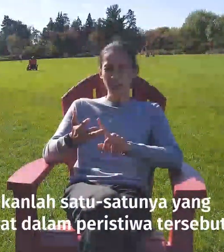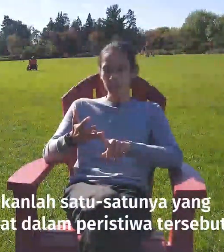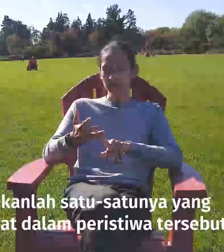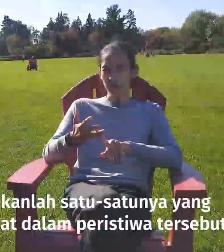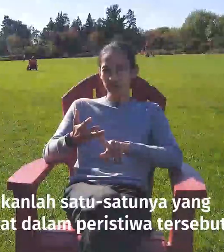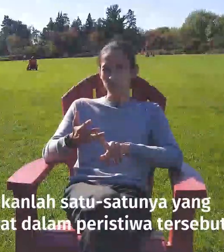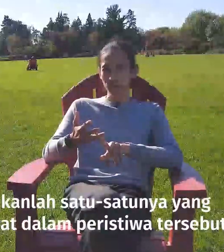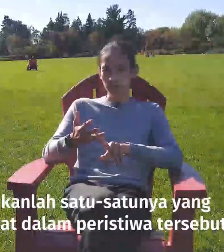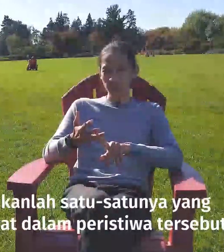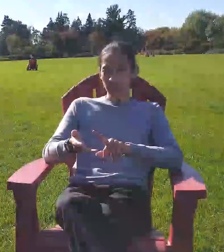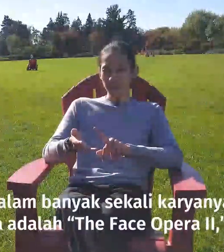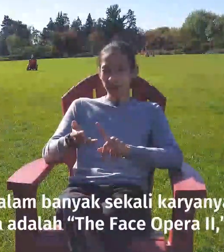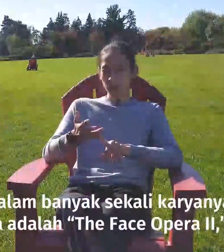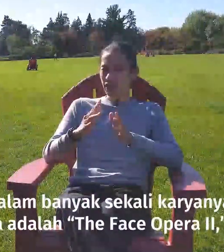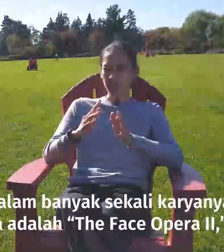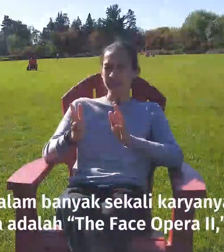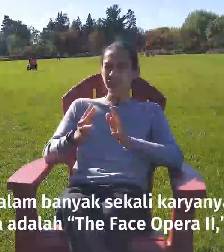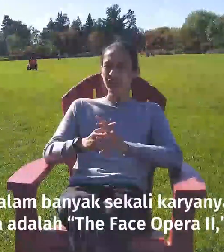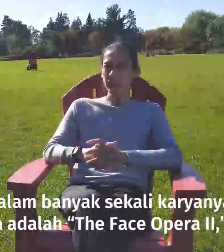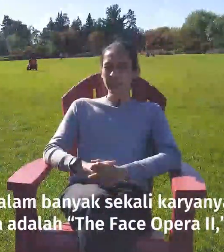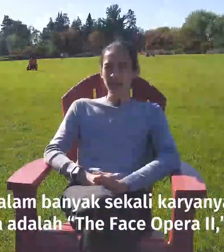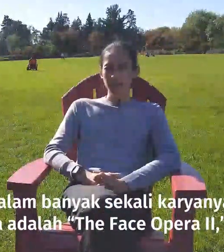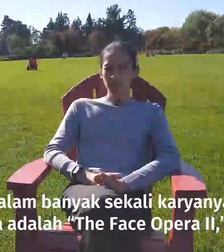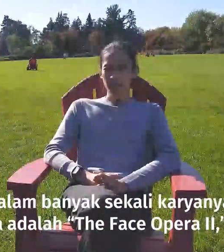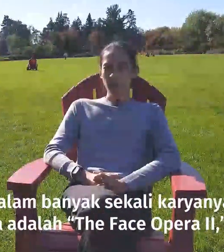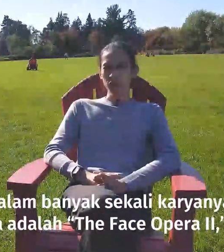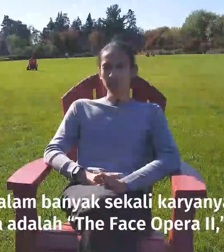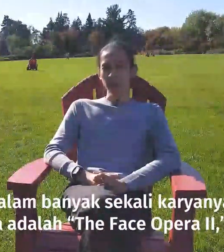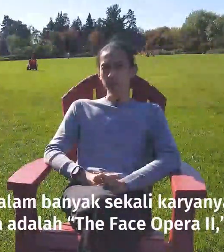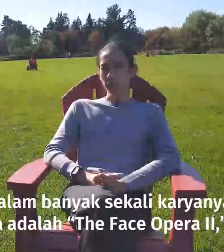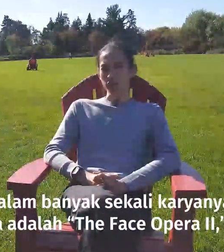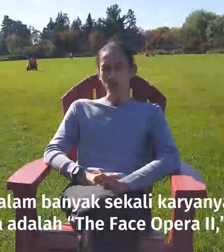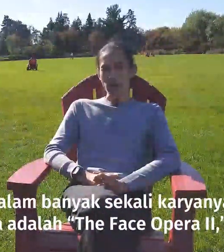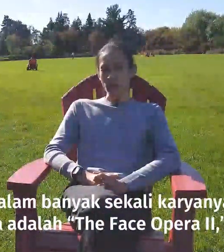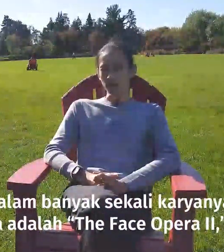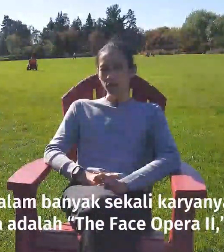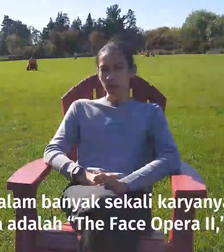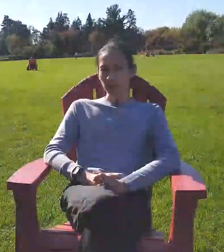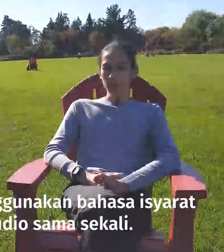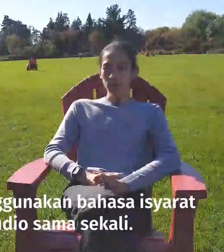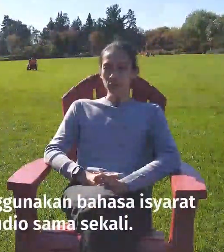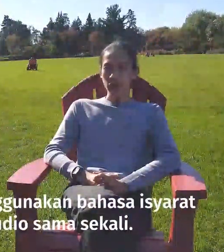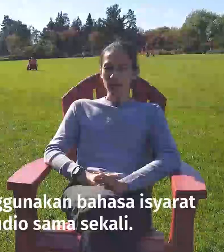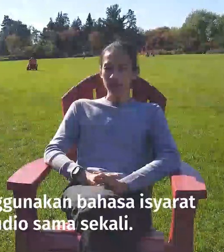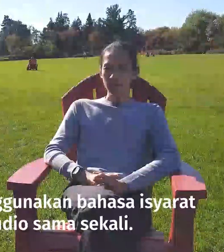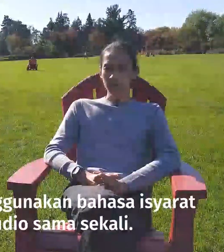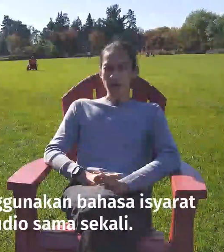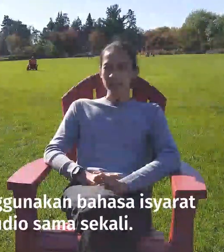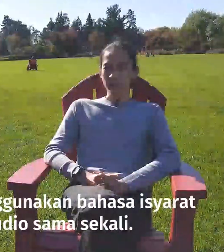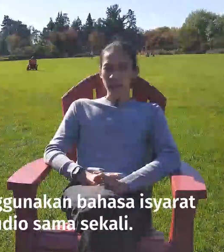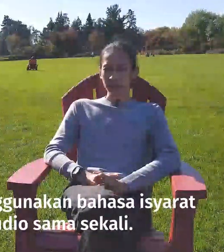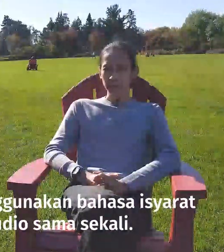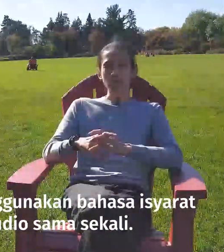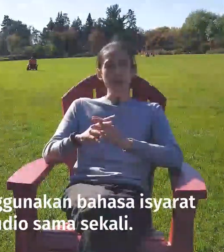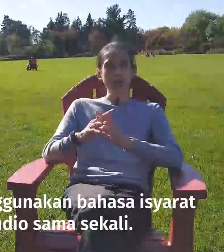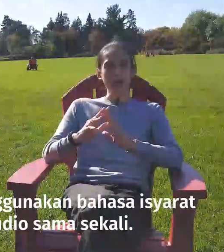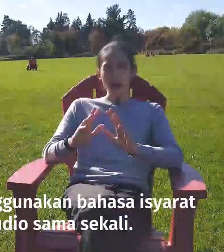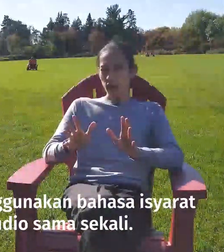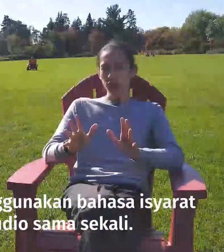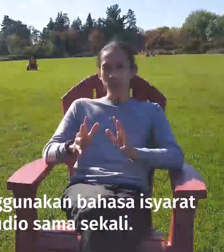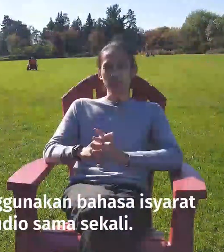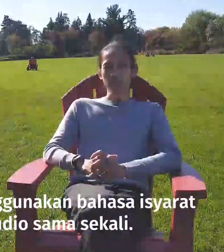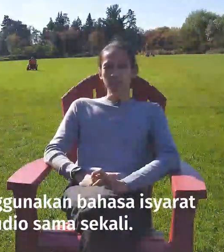syarat dalam peristiwa tersebut nah beliau dalam banyak sekali karyanya salah satunya adalah the face Opera kedua itu menggunakan bahasa isyarat